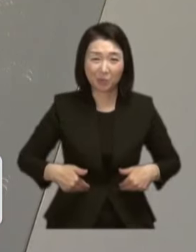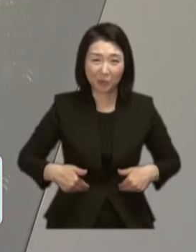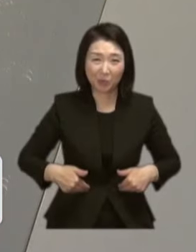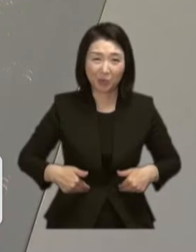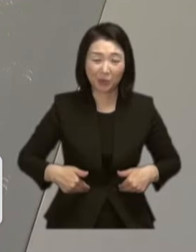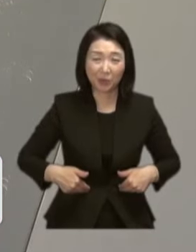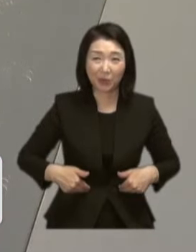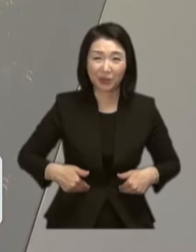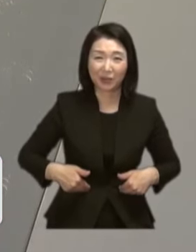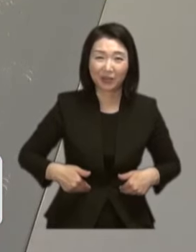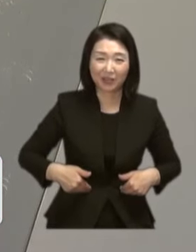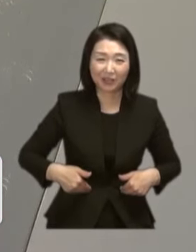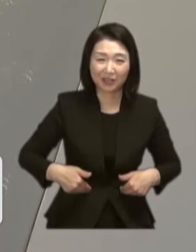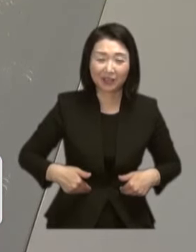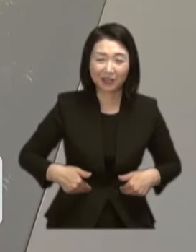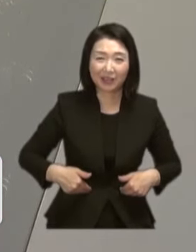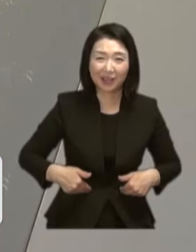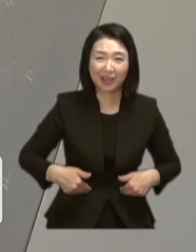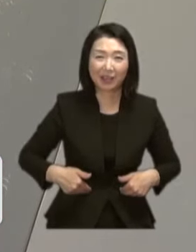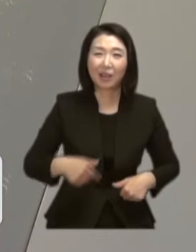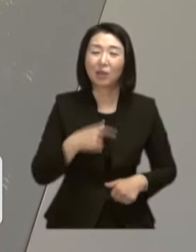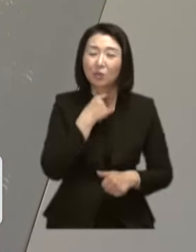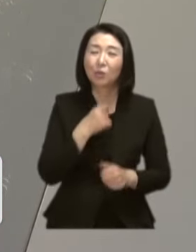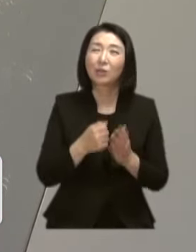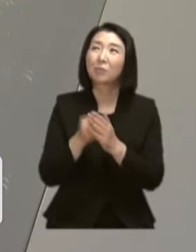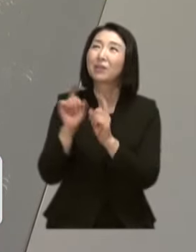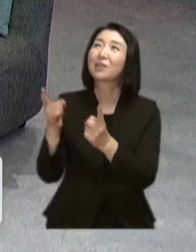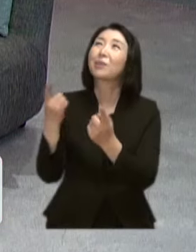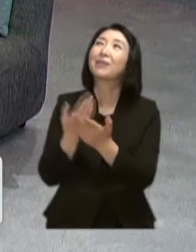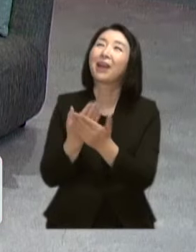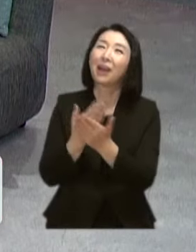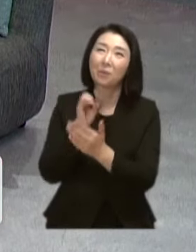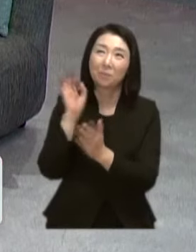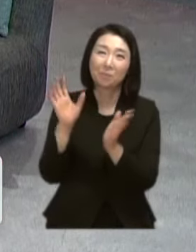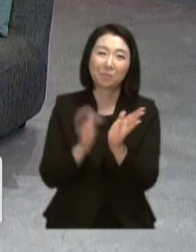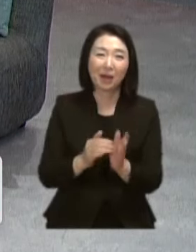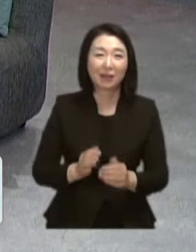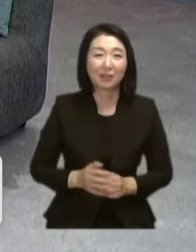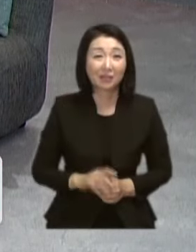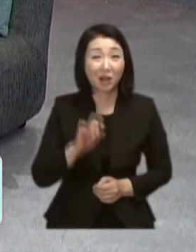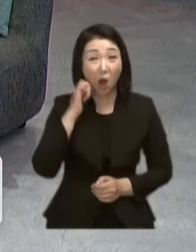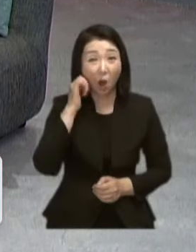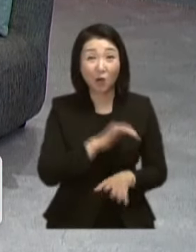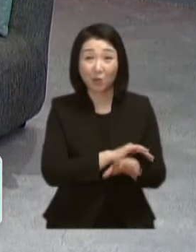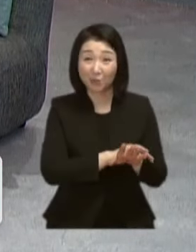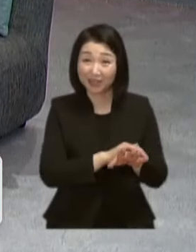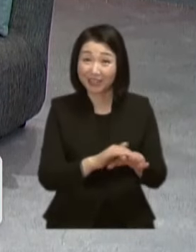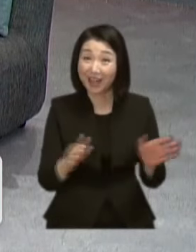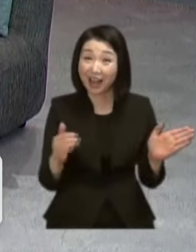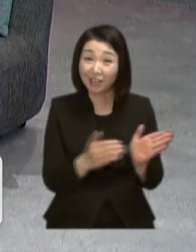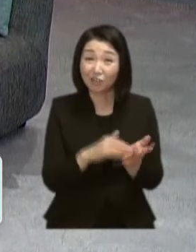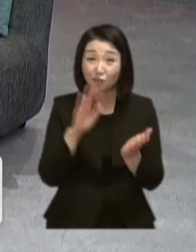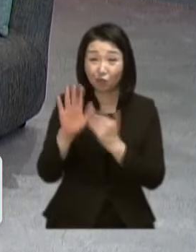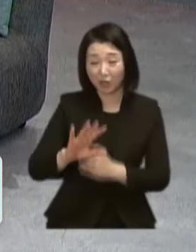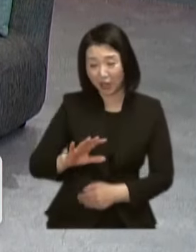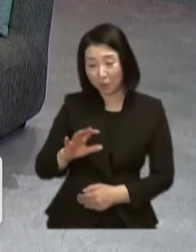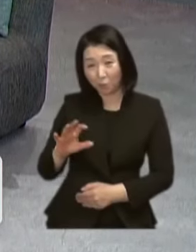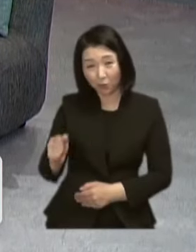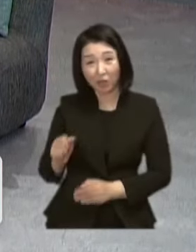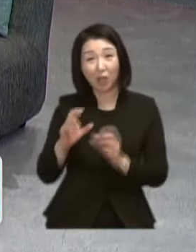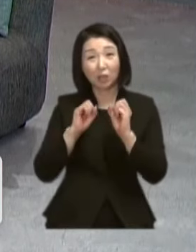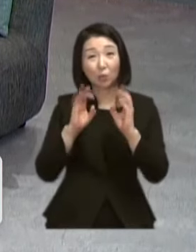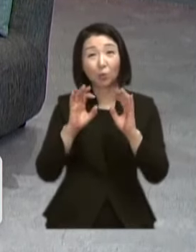소원이셨는데 기회를 주세요 이렇게 계속 기도했죠. 네. 근데 그런 어려움을 이제 다 겪고 나서 캄보디아로 이제